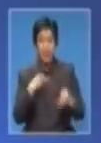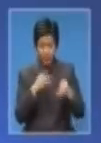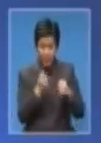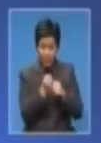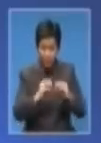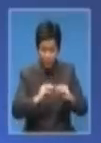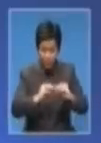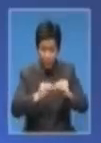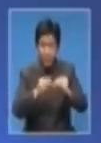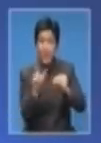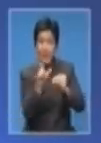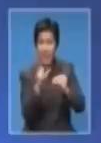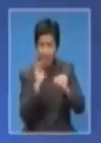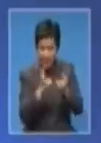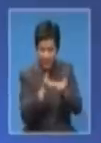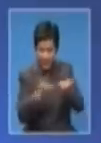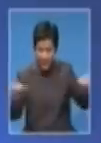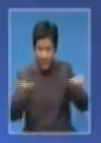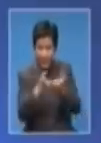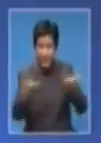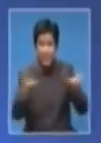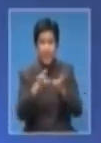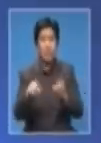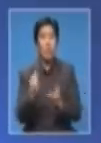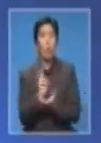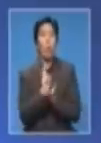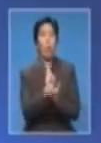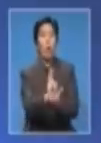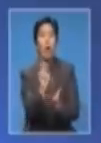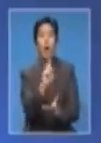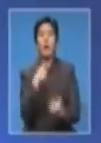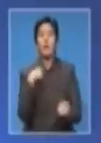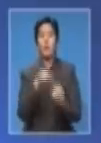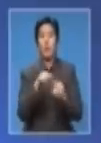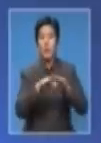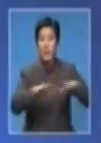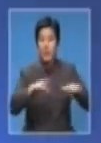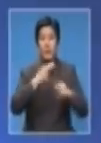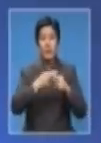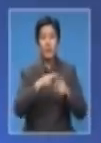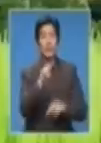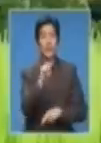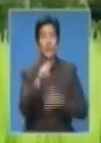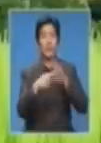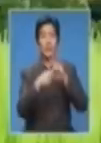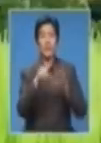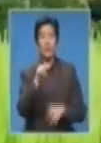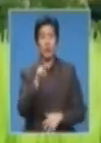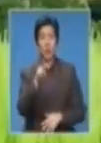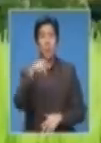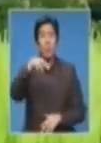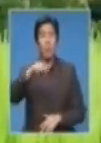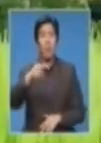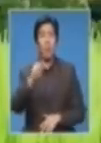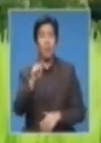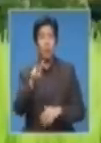เลิศมานะครับประเภทศาสตรวศาสตร์ผลงานนี้พัฒนาโดย1นายณัฐพงษ์เชื้อศรีถาวร2